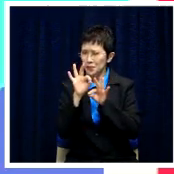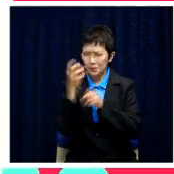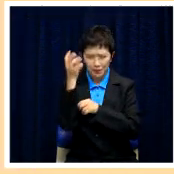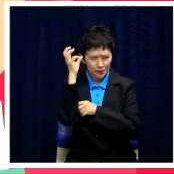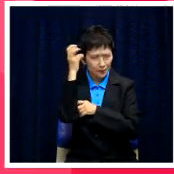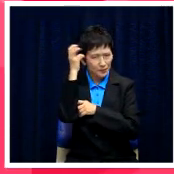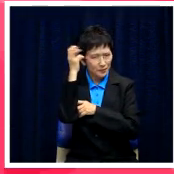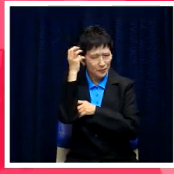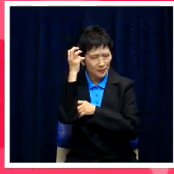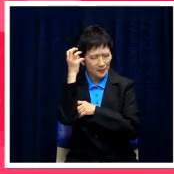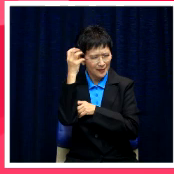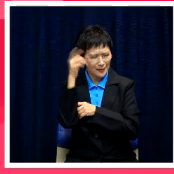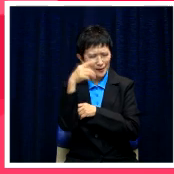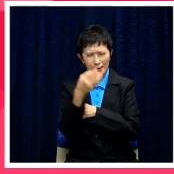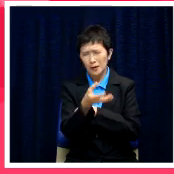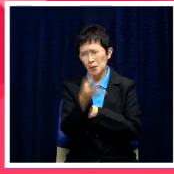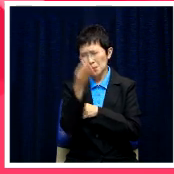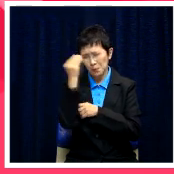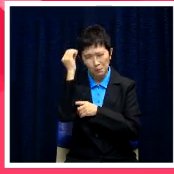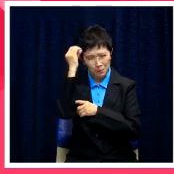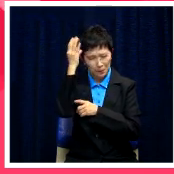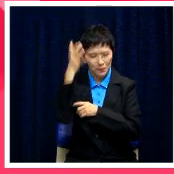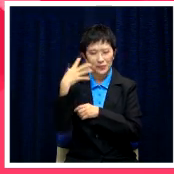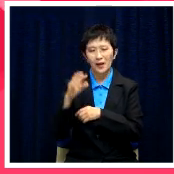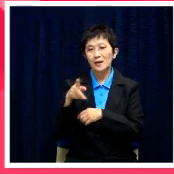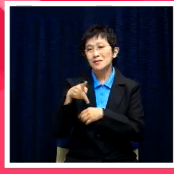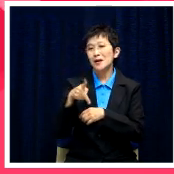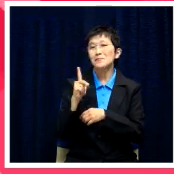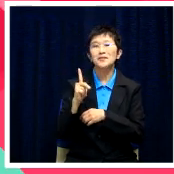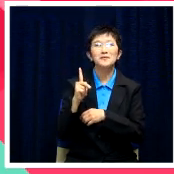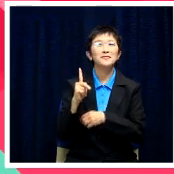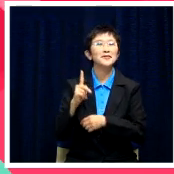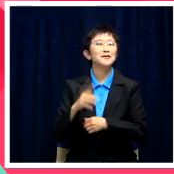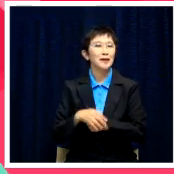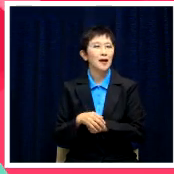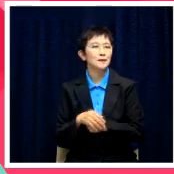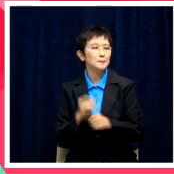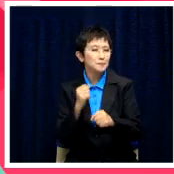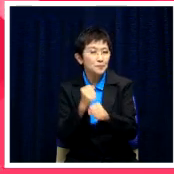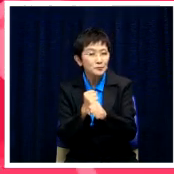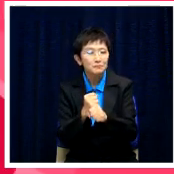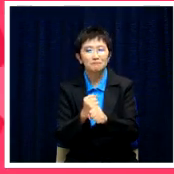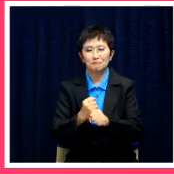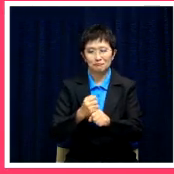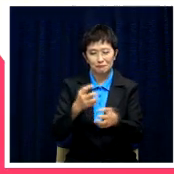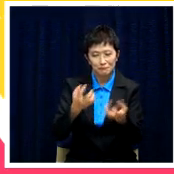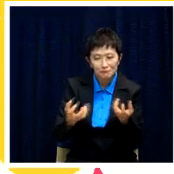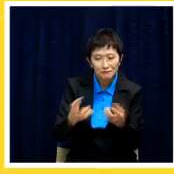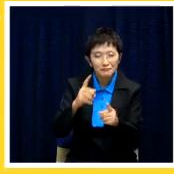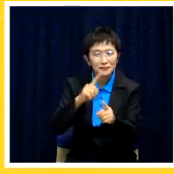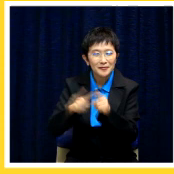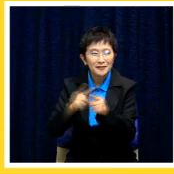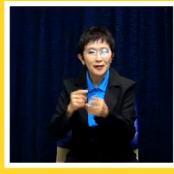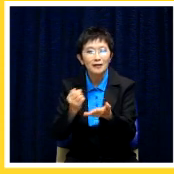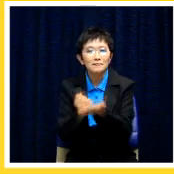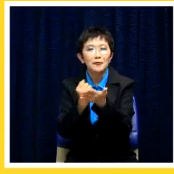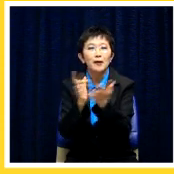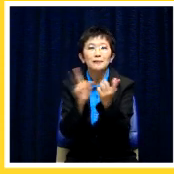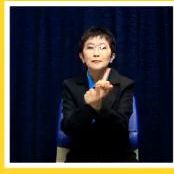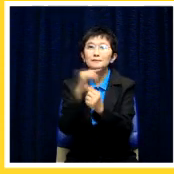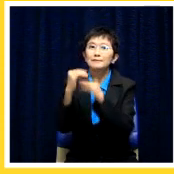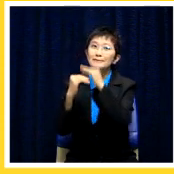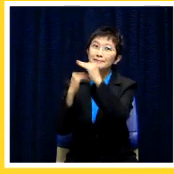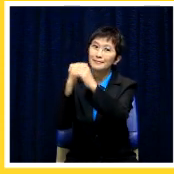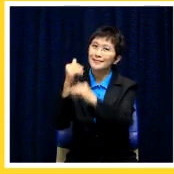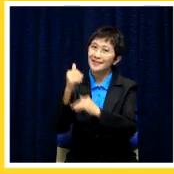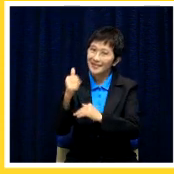ประเมินการนำข้อมูลที่ได้รับไปใช้ในทางสร้างสรรค์และสามารถผลิตสื่อเพื่อใช้ขับเคลื่อนสังคมอย่างสร้างสรรค์